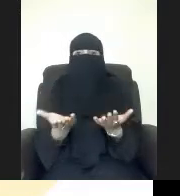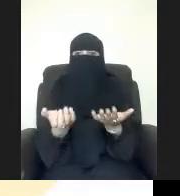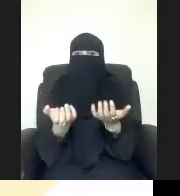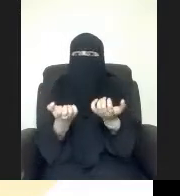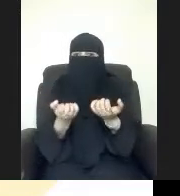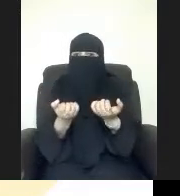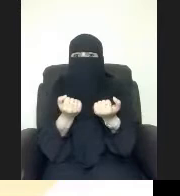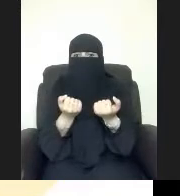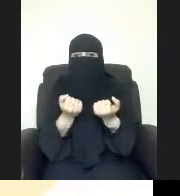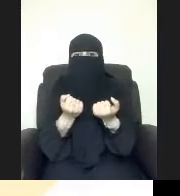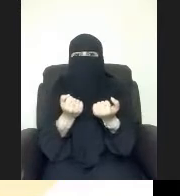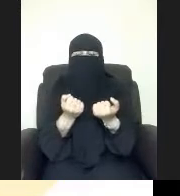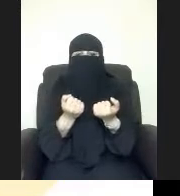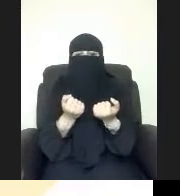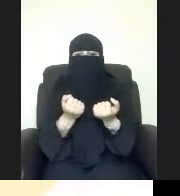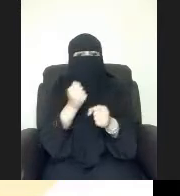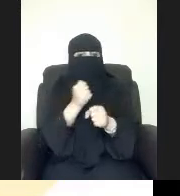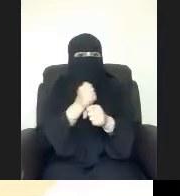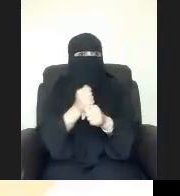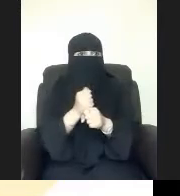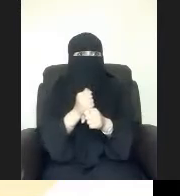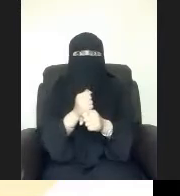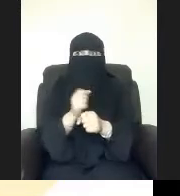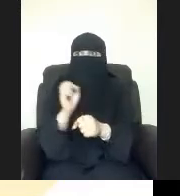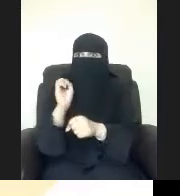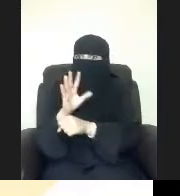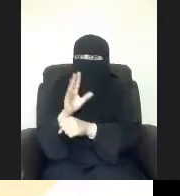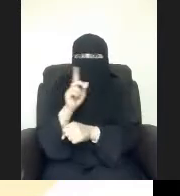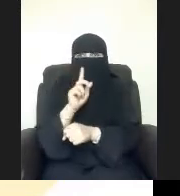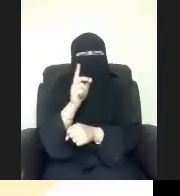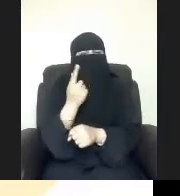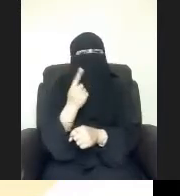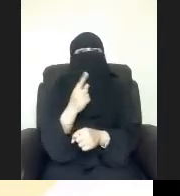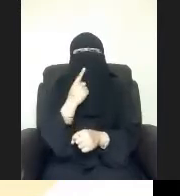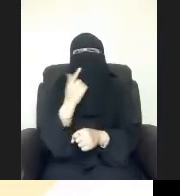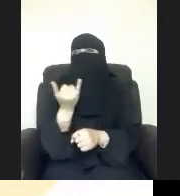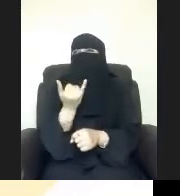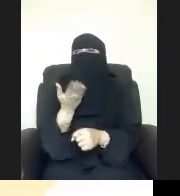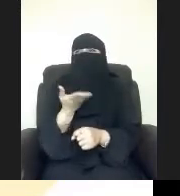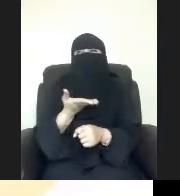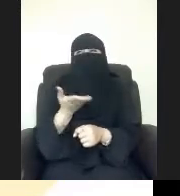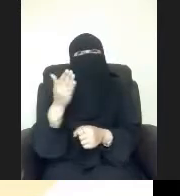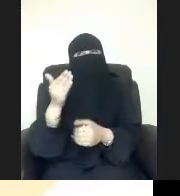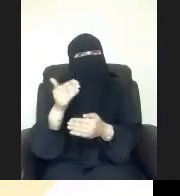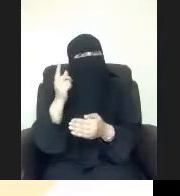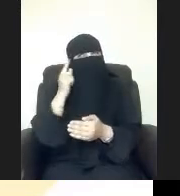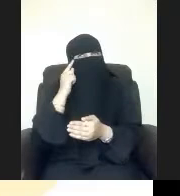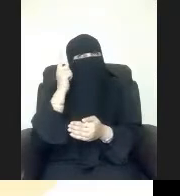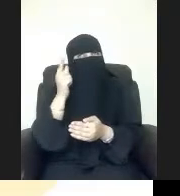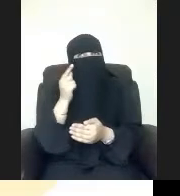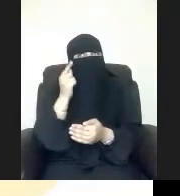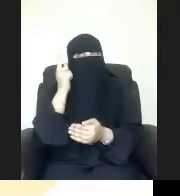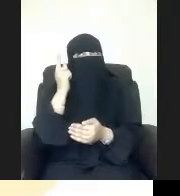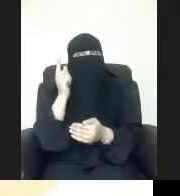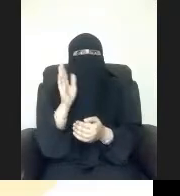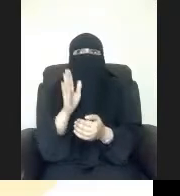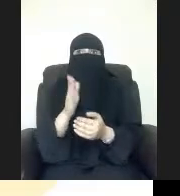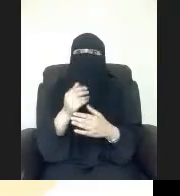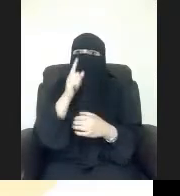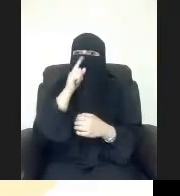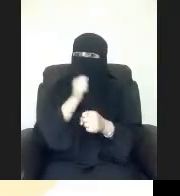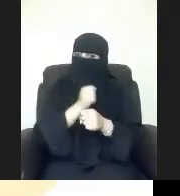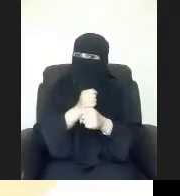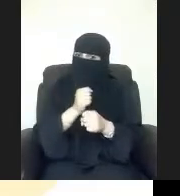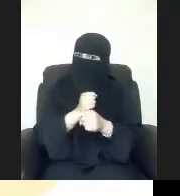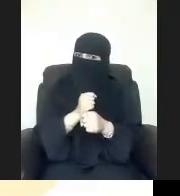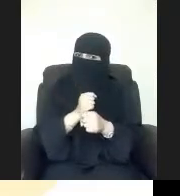يعني بشكل غير مباشر، ما هي مهارات هارد يتعلمها يبدأ يمارسها، لا، هو يتعلمها